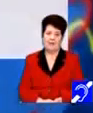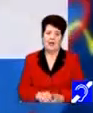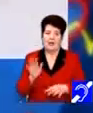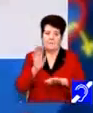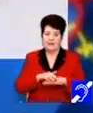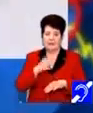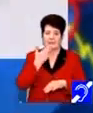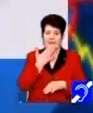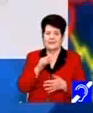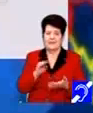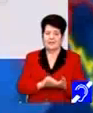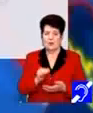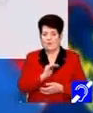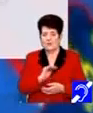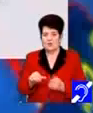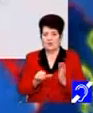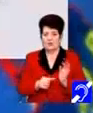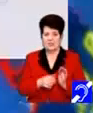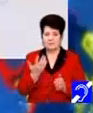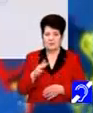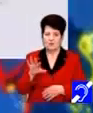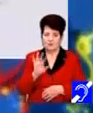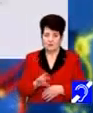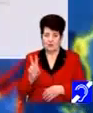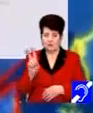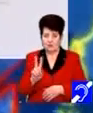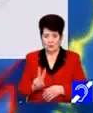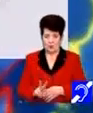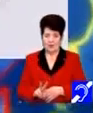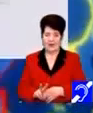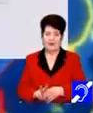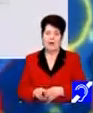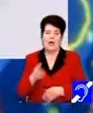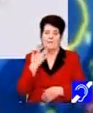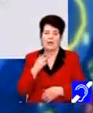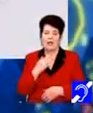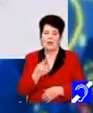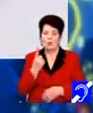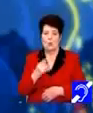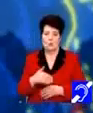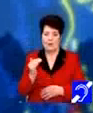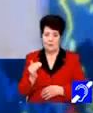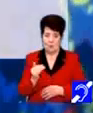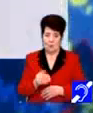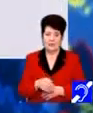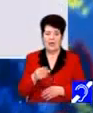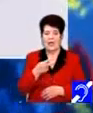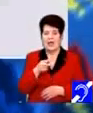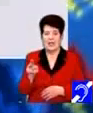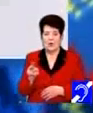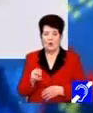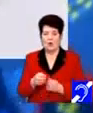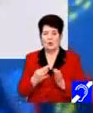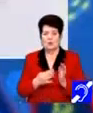Banca Națională a stabilit un curs oficial de 16 lei și 55 de bani pentru un dolar american cu un ban mai mult. Moneda europeană scade